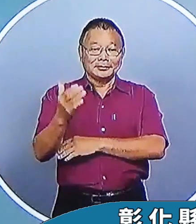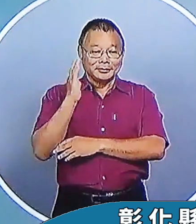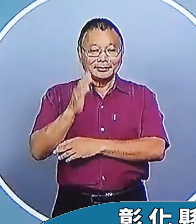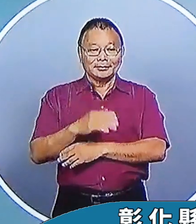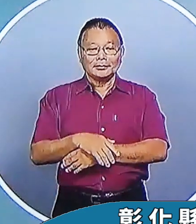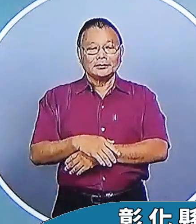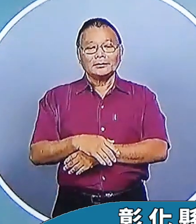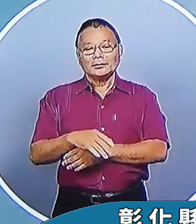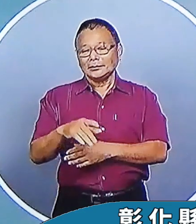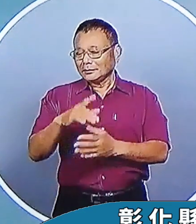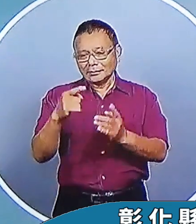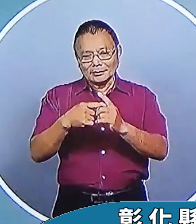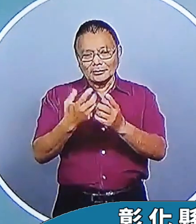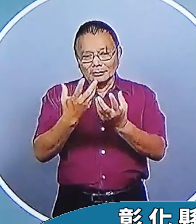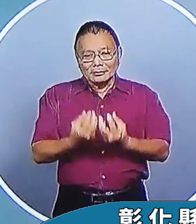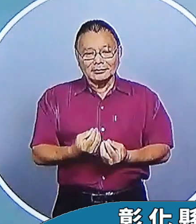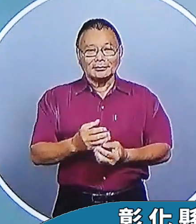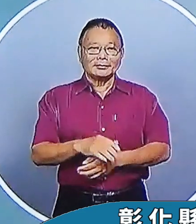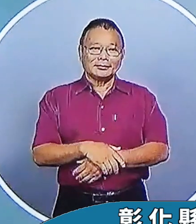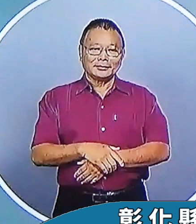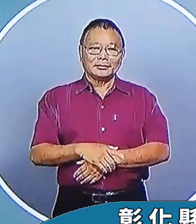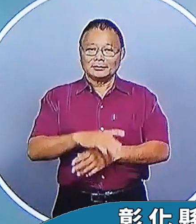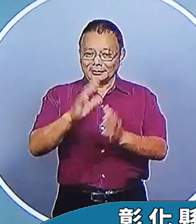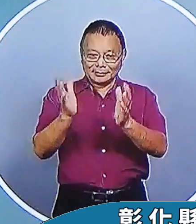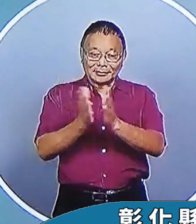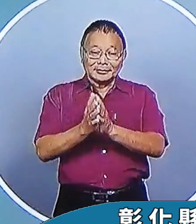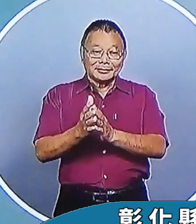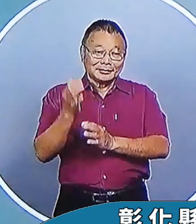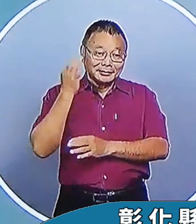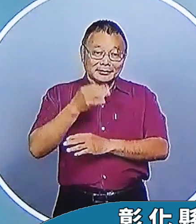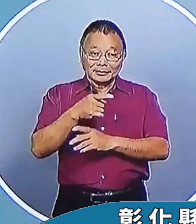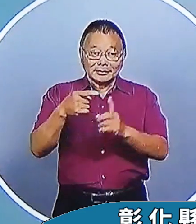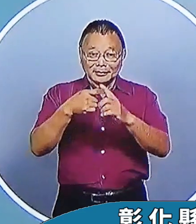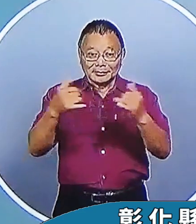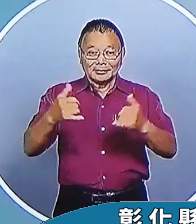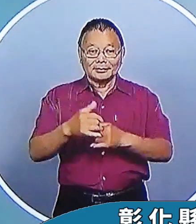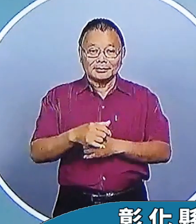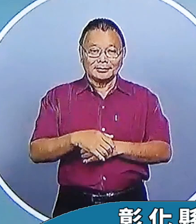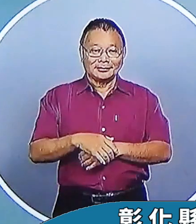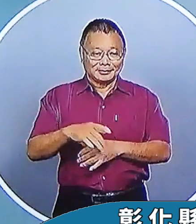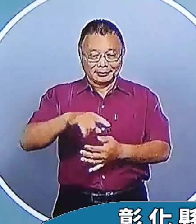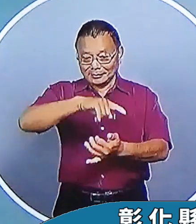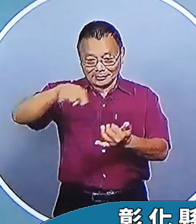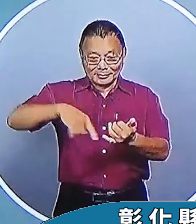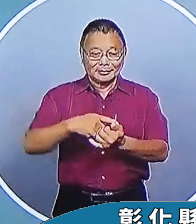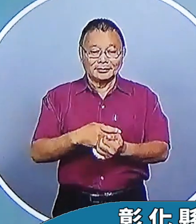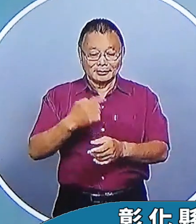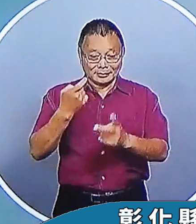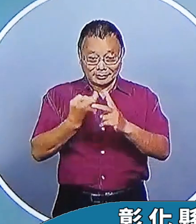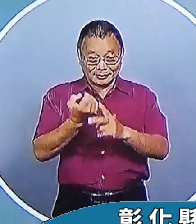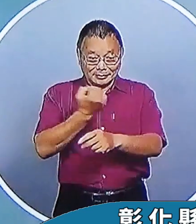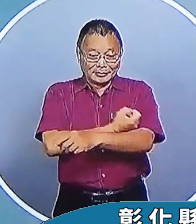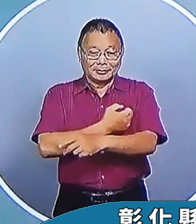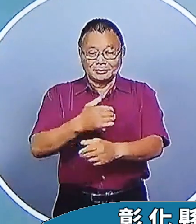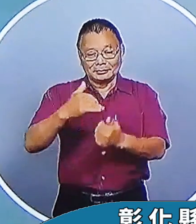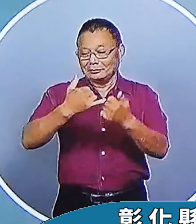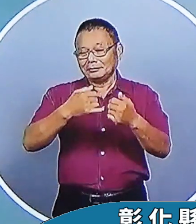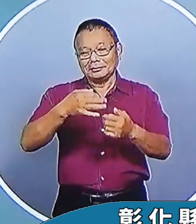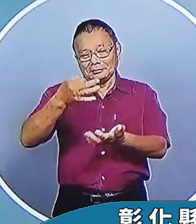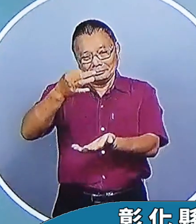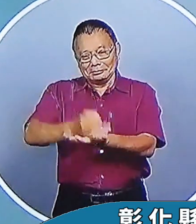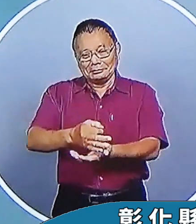流标、人口流失，咱所有彰化县的县民是全国所有劳工的这个薪水是上